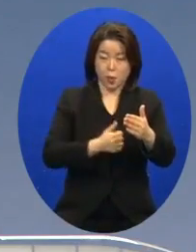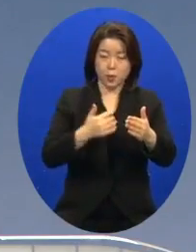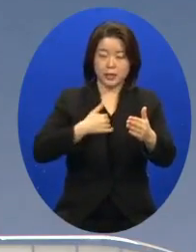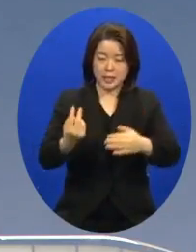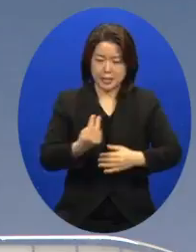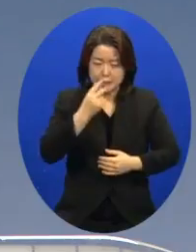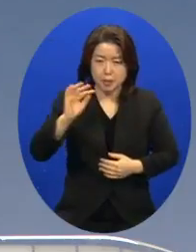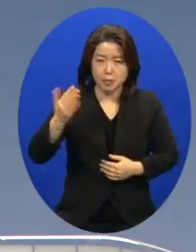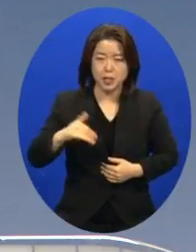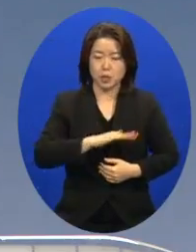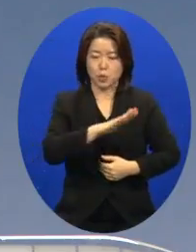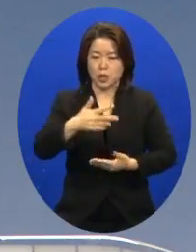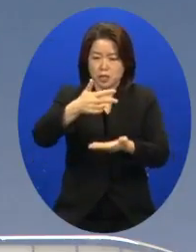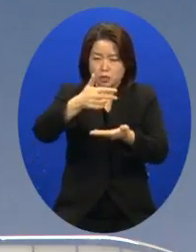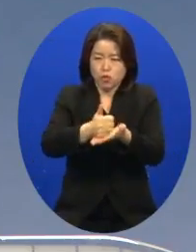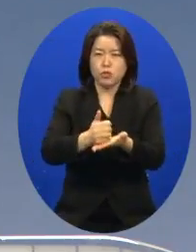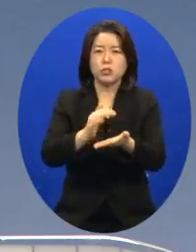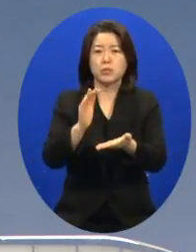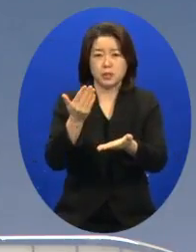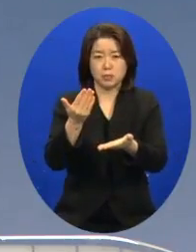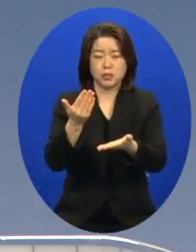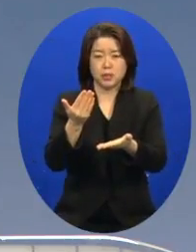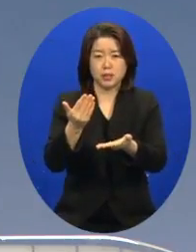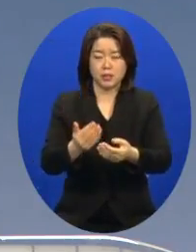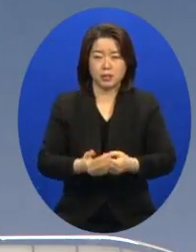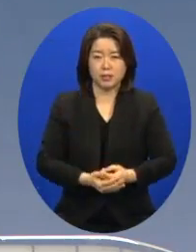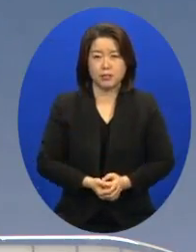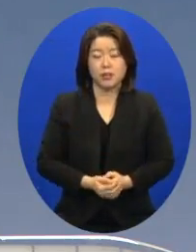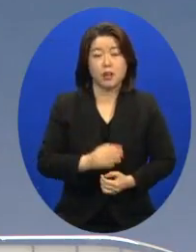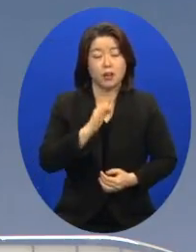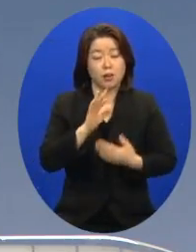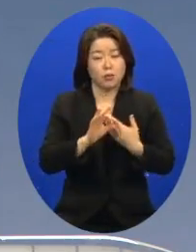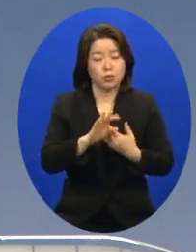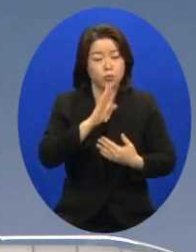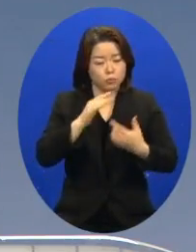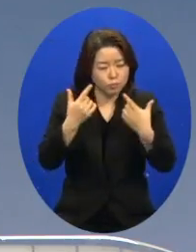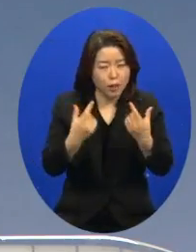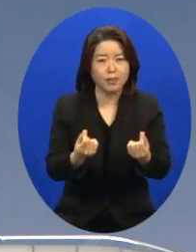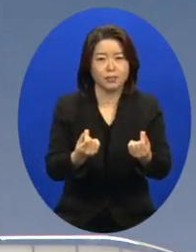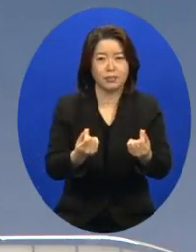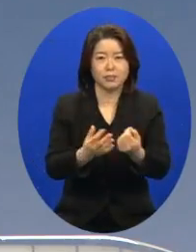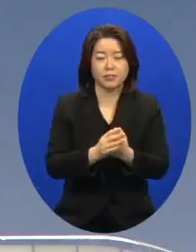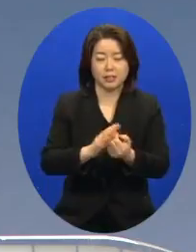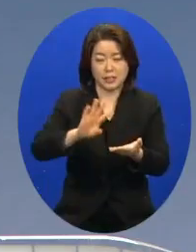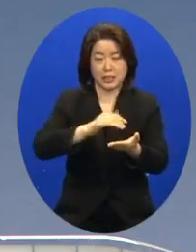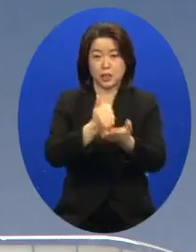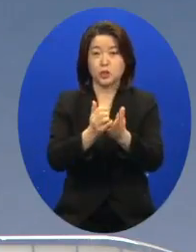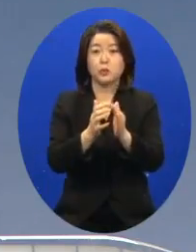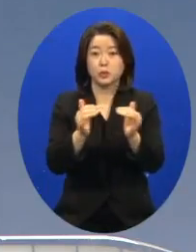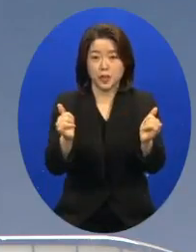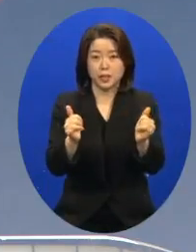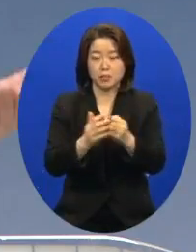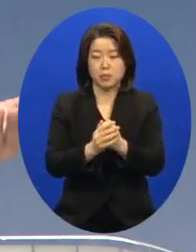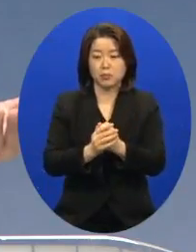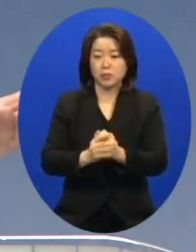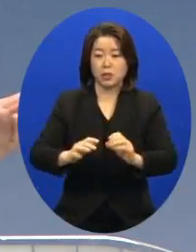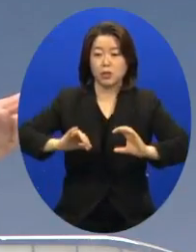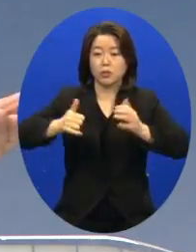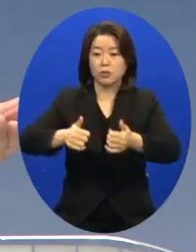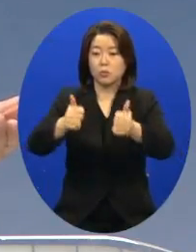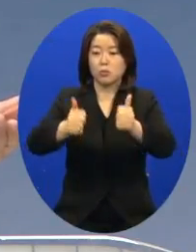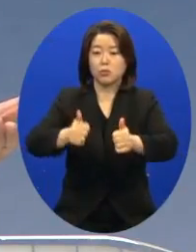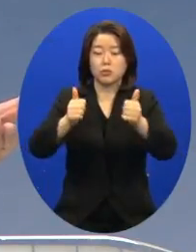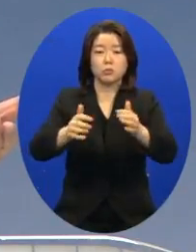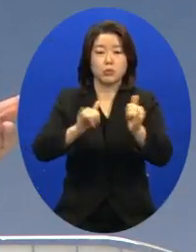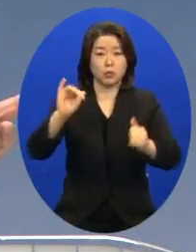생명이 되시고 우리의 주님이십니다 그러면 당연히 그리스도인들은 세상을 심판하는